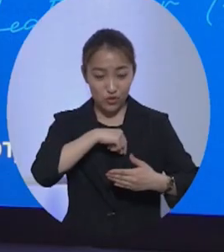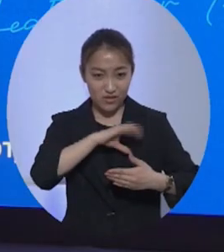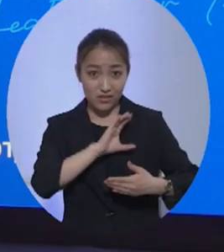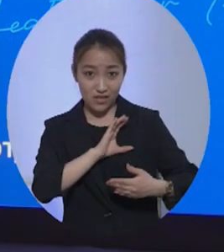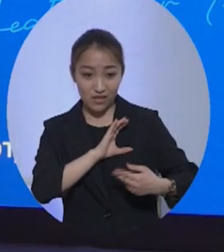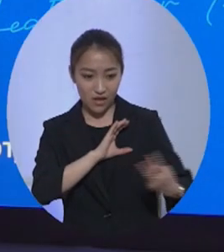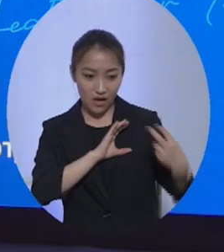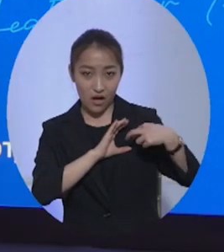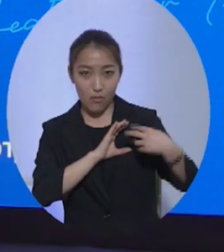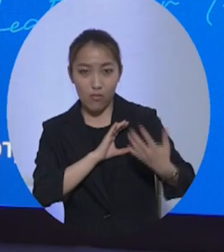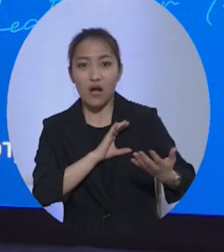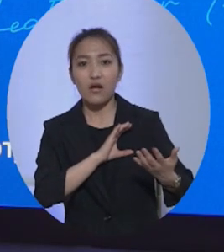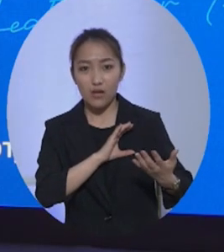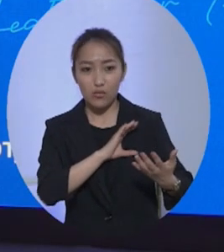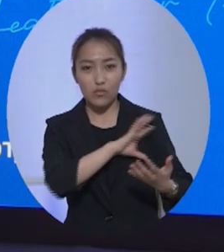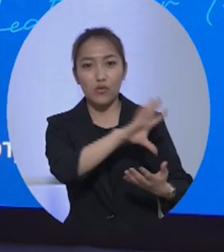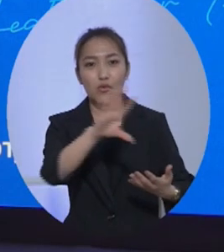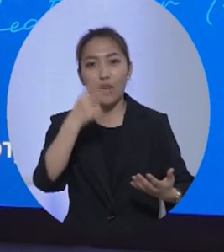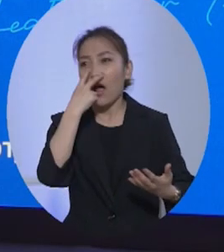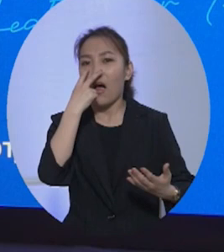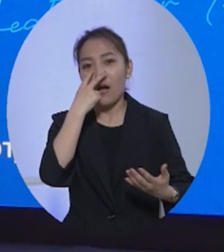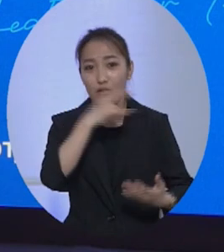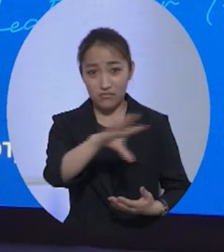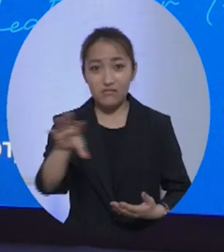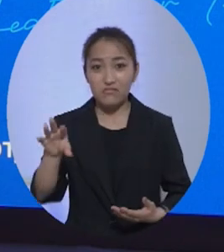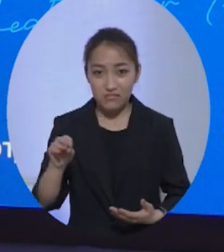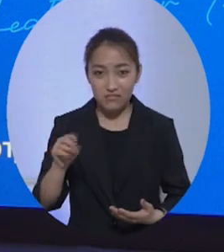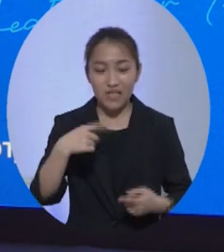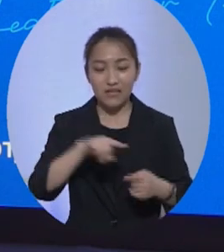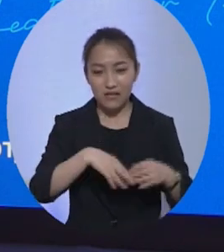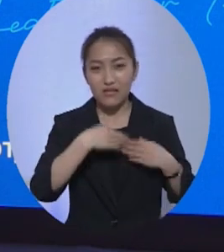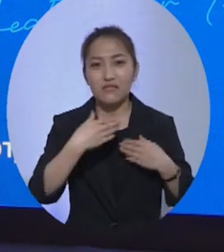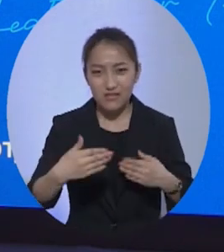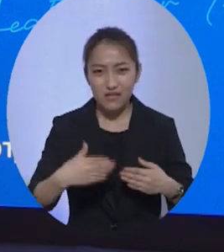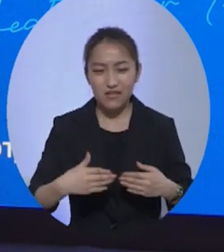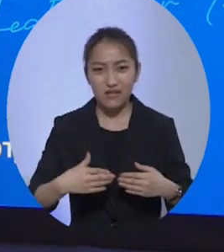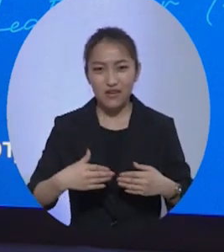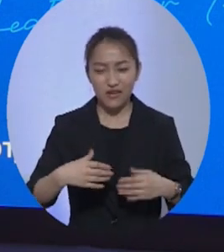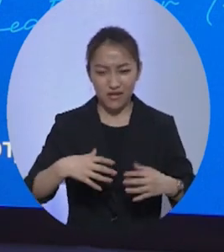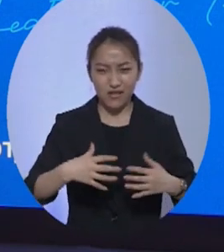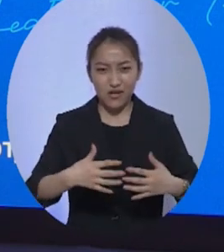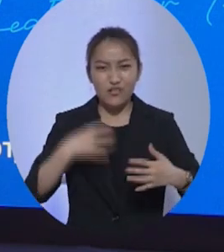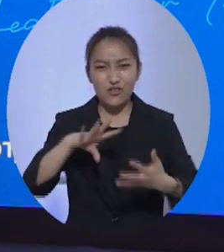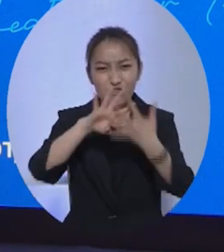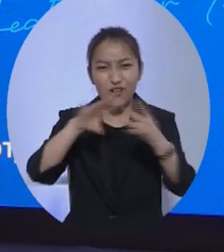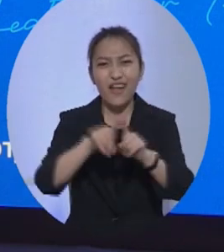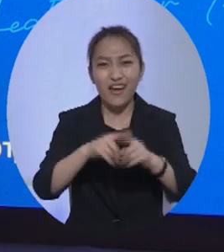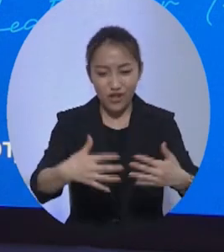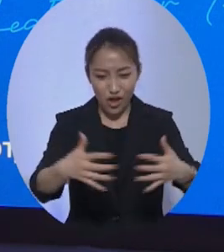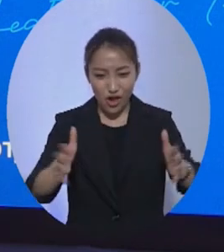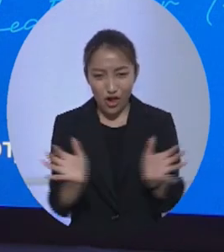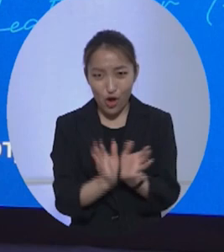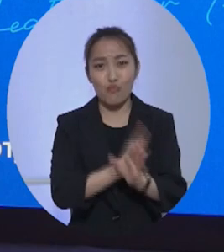ха болцсон юм байна бид нар. За цаашлах юм бол бид нар торондоо эргэлтсэн юм шиг л яахан мэдхгүй ингээл эргэлдээд